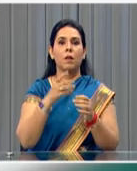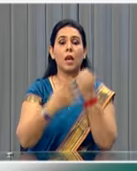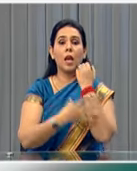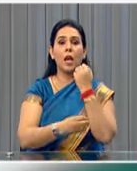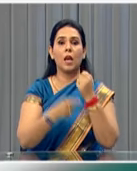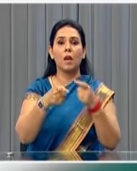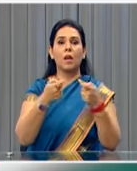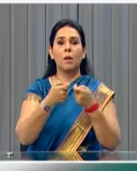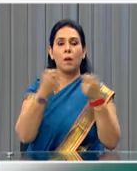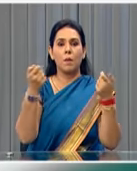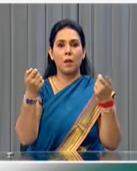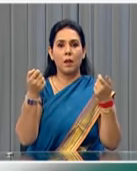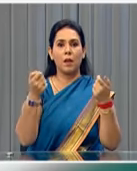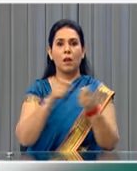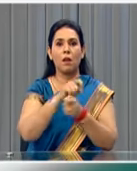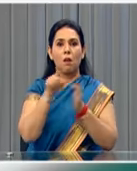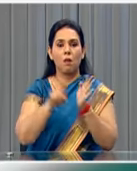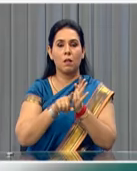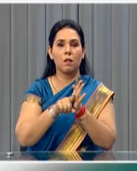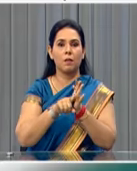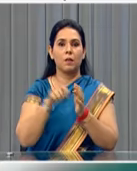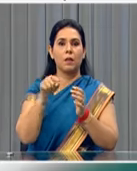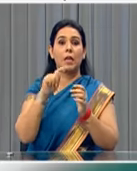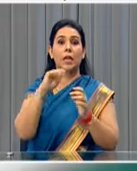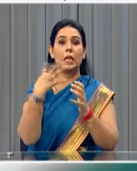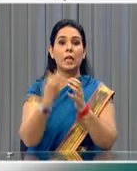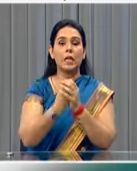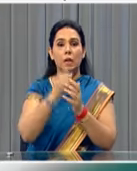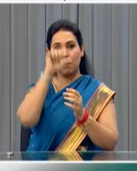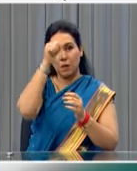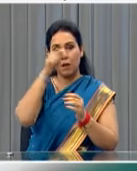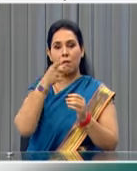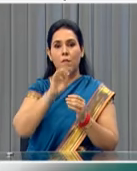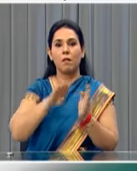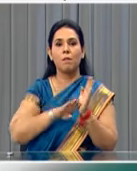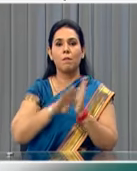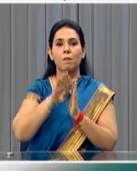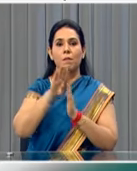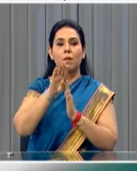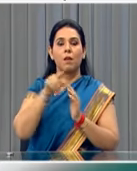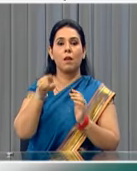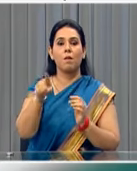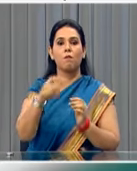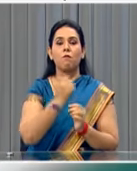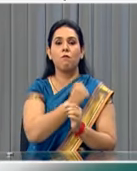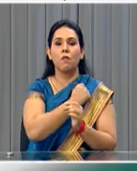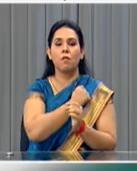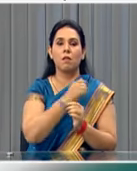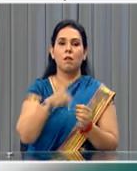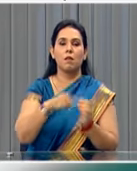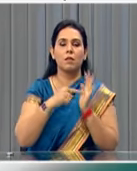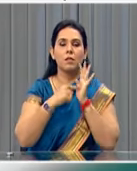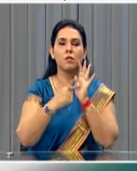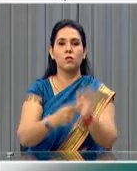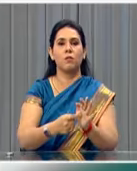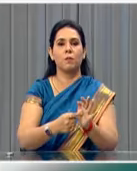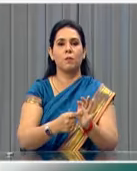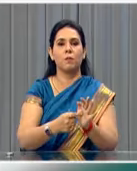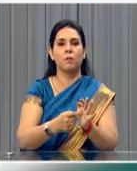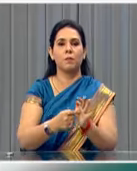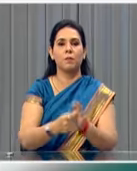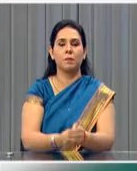गरीबों की अमीरी के बलबूते ये टीम इंडिया आगे बढ़ेगी, ये मेरा विश्वास आज प्रकट हो रहा है।